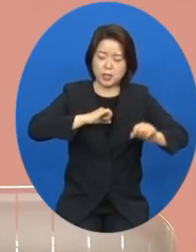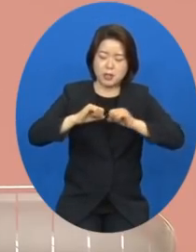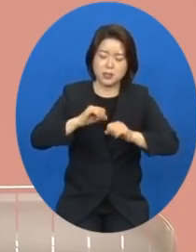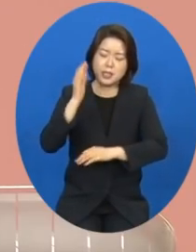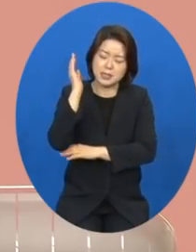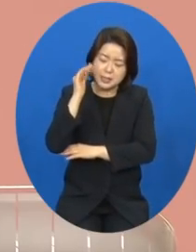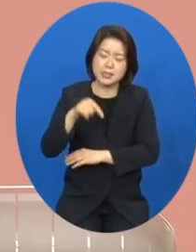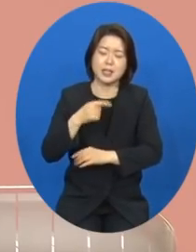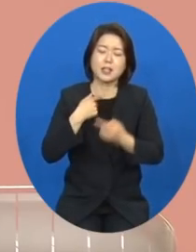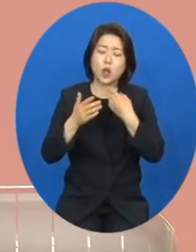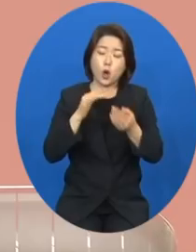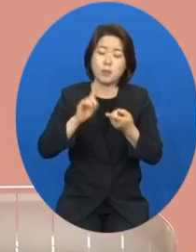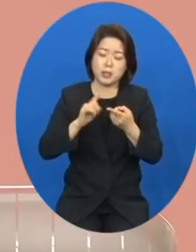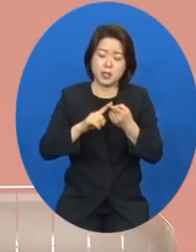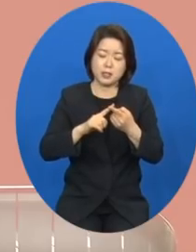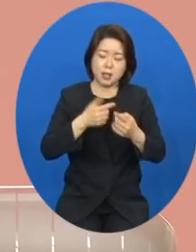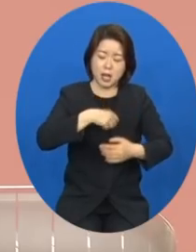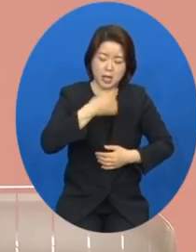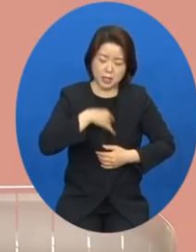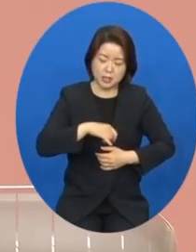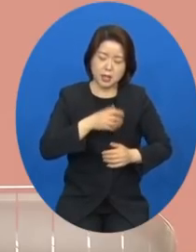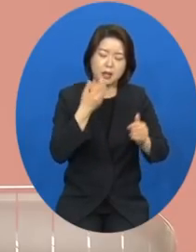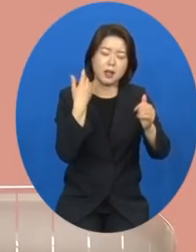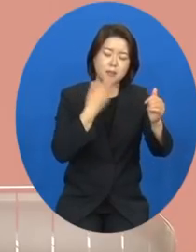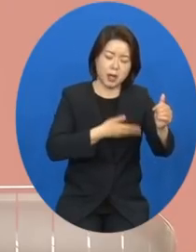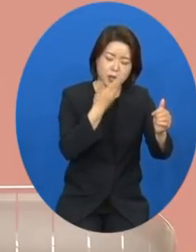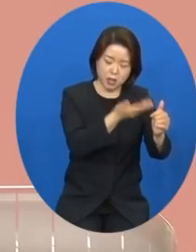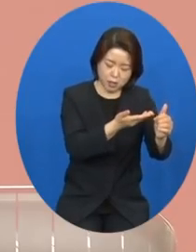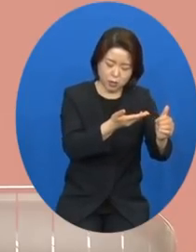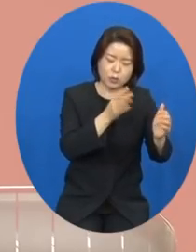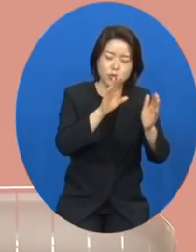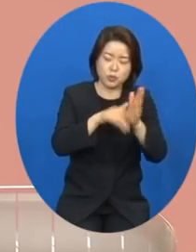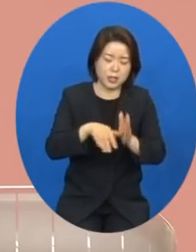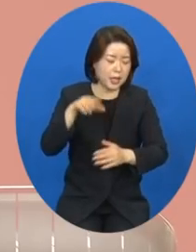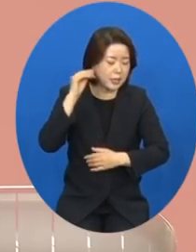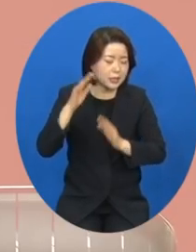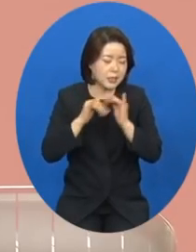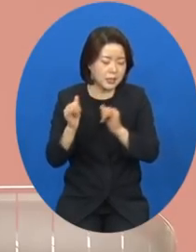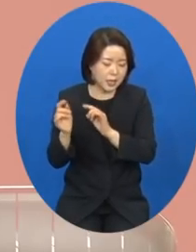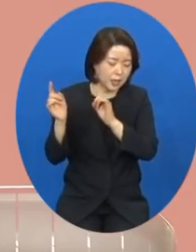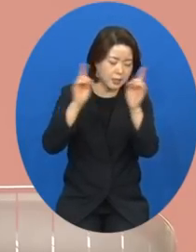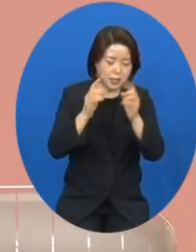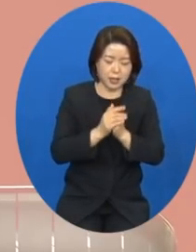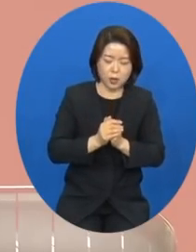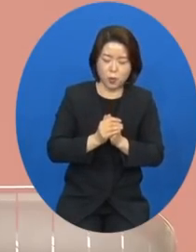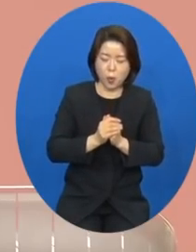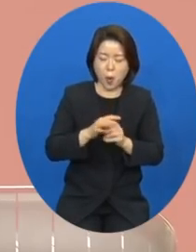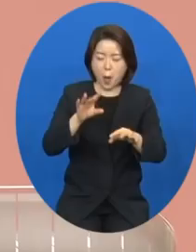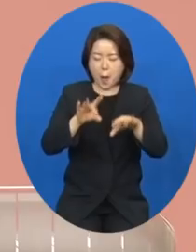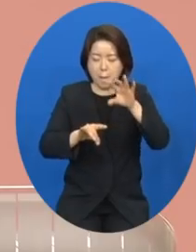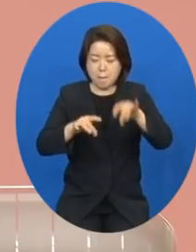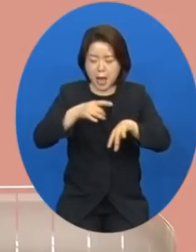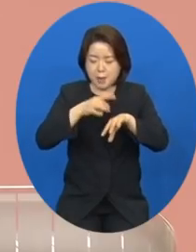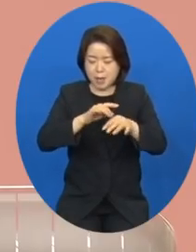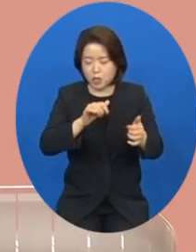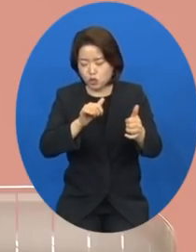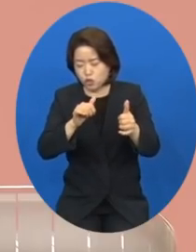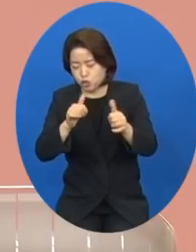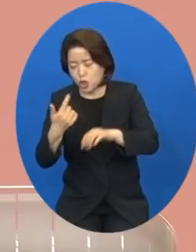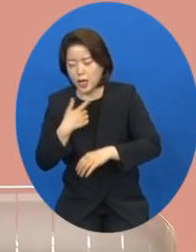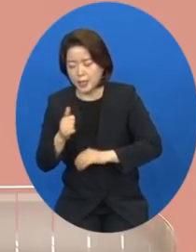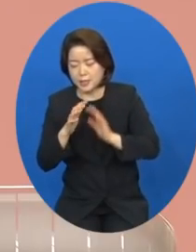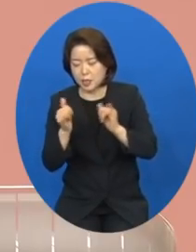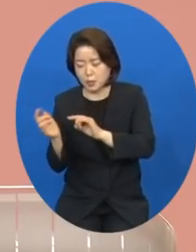이야기들을 자손들에게 하나하나씩 들려줄 때 듣는 자가 살아나고 또한 마른 뼈 로 죽어 가던 사람들이 다시 살아나는